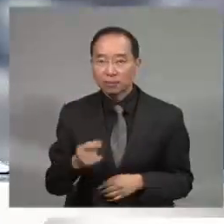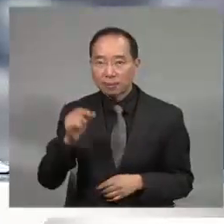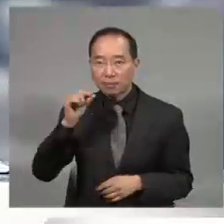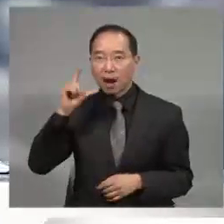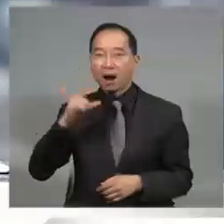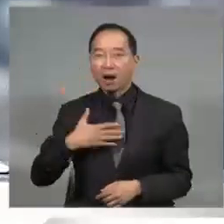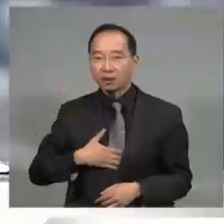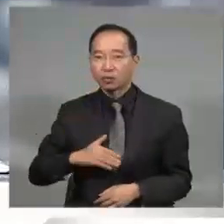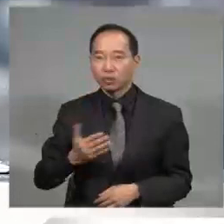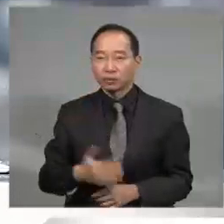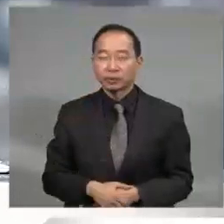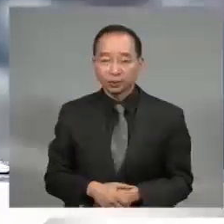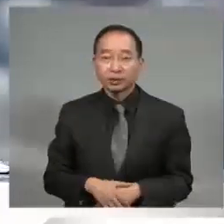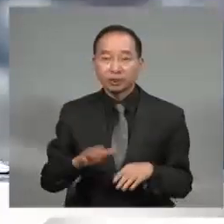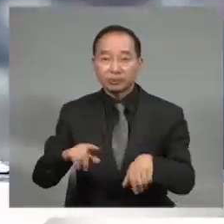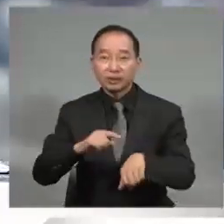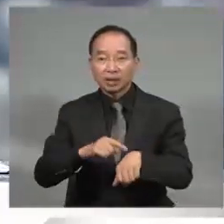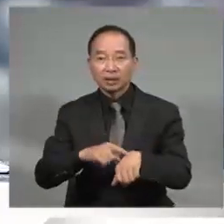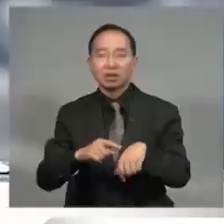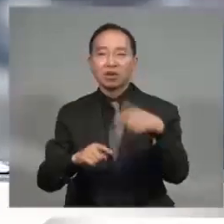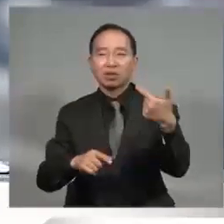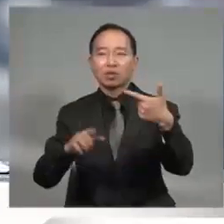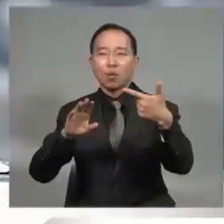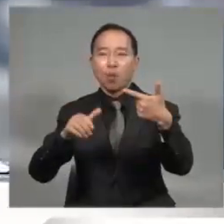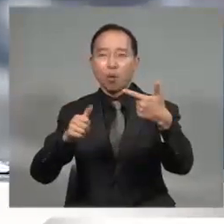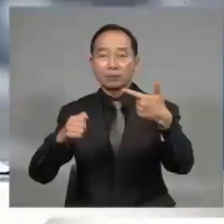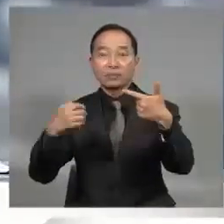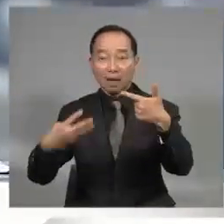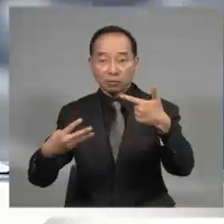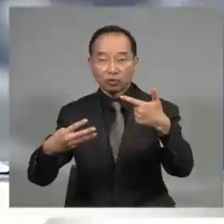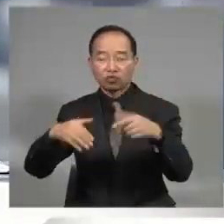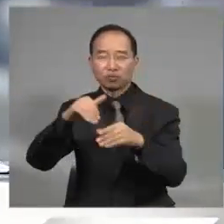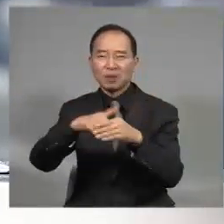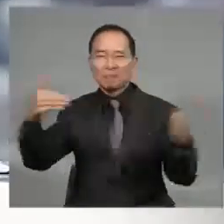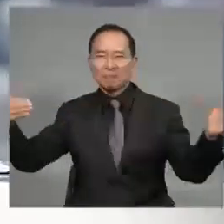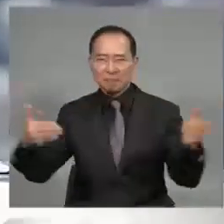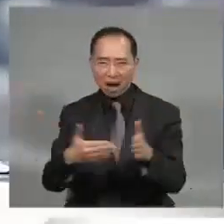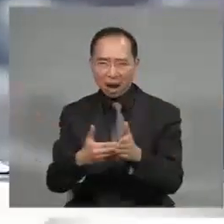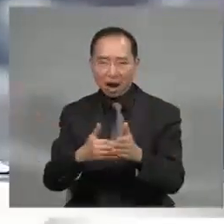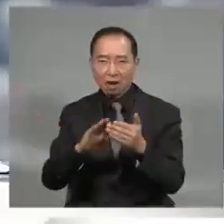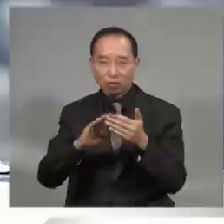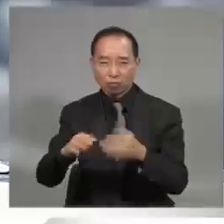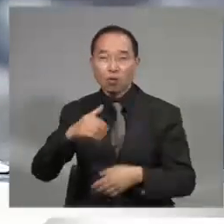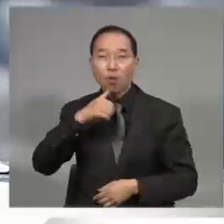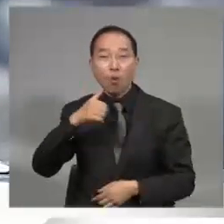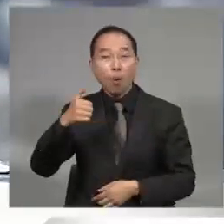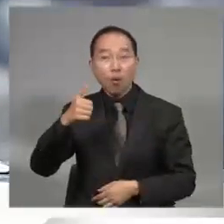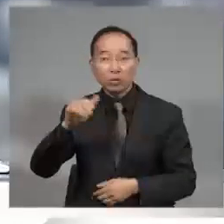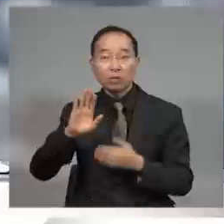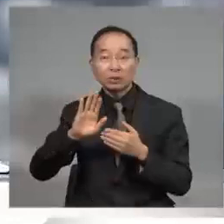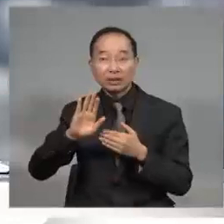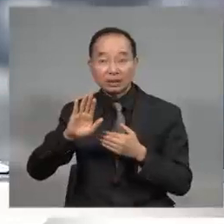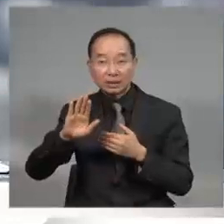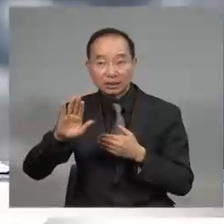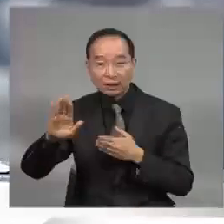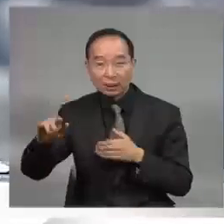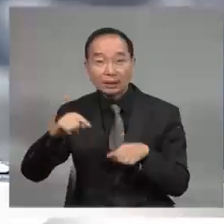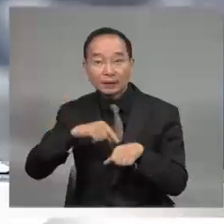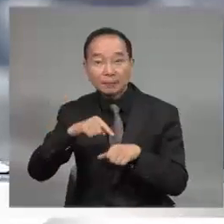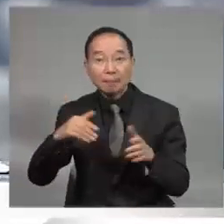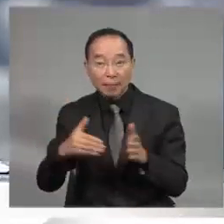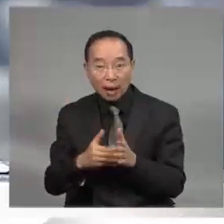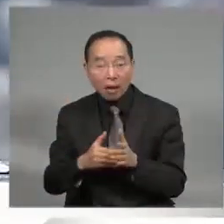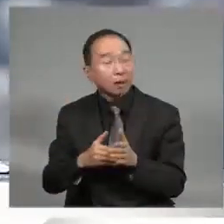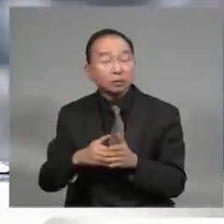됐습니다. 자, 현재 시간 이제 6시 54분입니다. 투표가 마감된 지 55분여 지나고 있는데요. 자, 현장의 상황은 또 어떻게 이루어지고